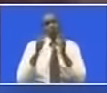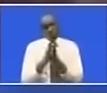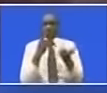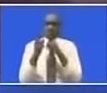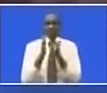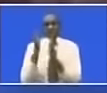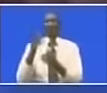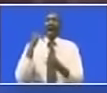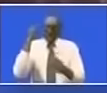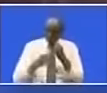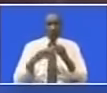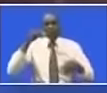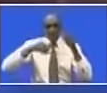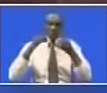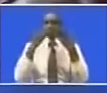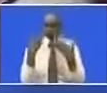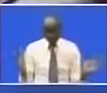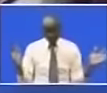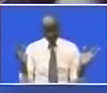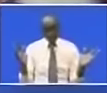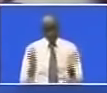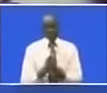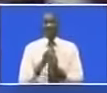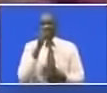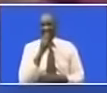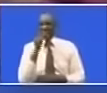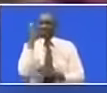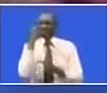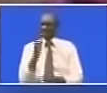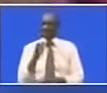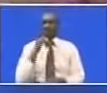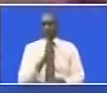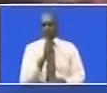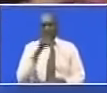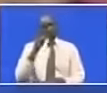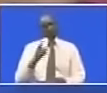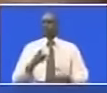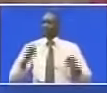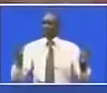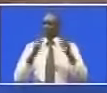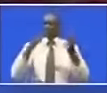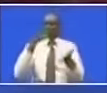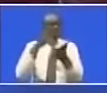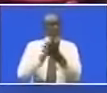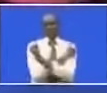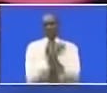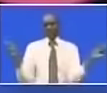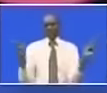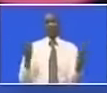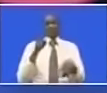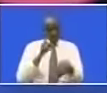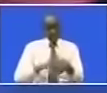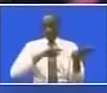kuwasiliana mpaka tuhakikishe kwamba uchaguzi umekwisha. Tanzanian politicians have been warned to steer clear of witchcraft after the